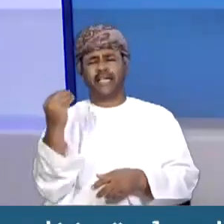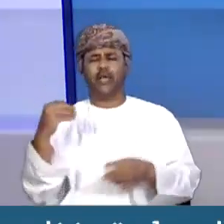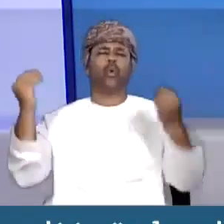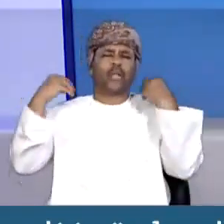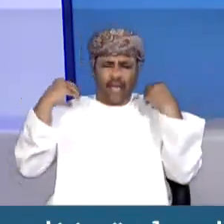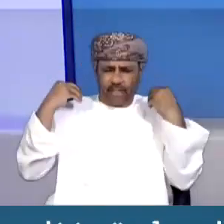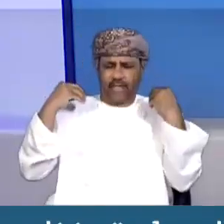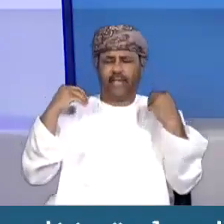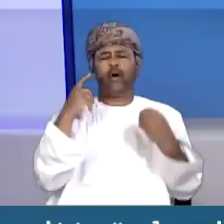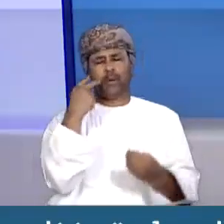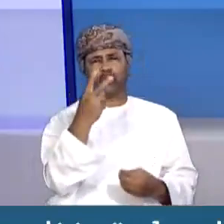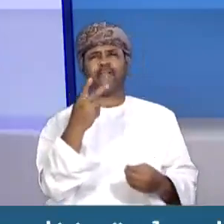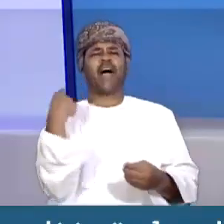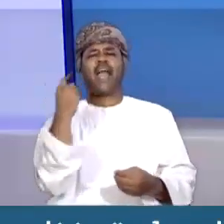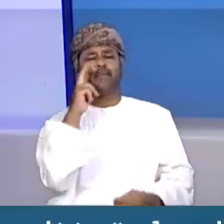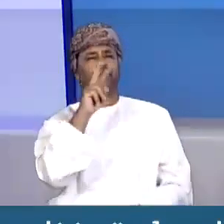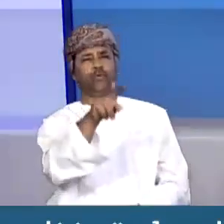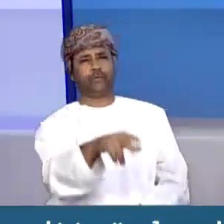الرياضي والسياحي.